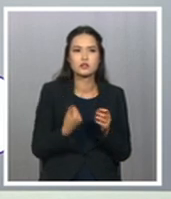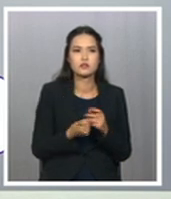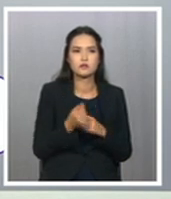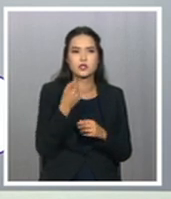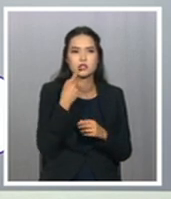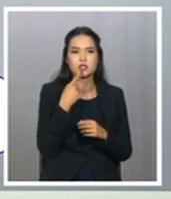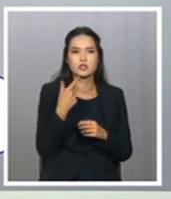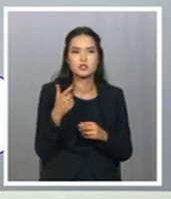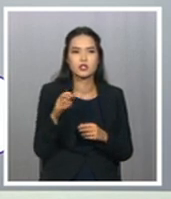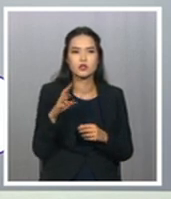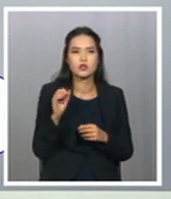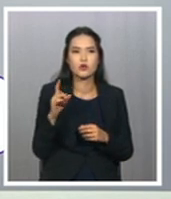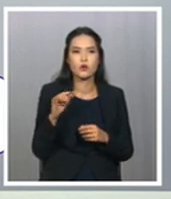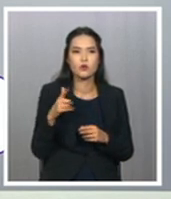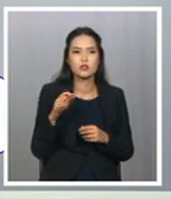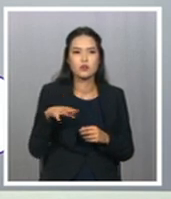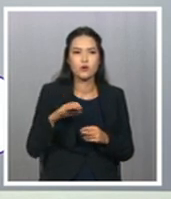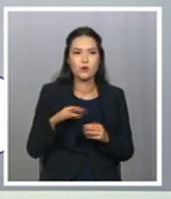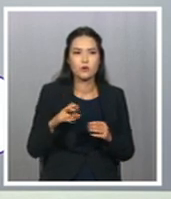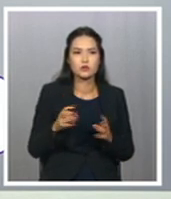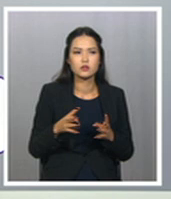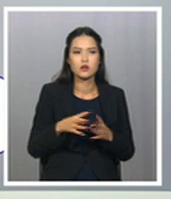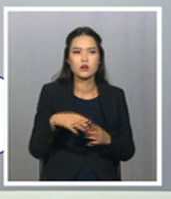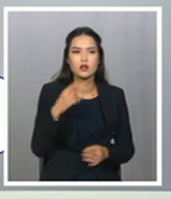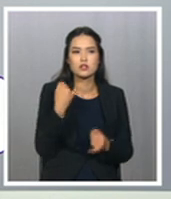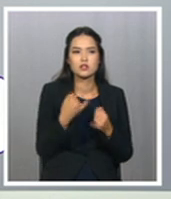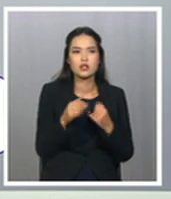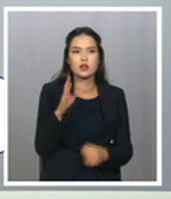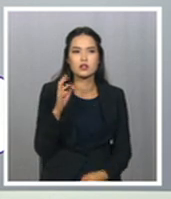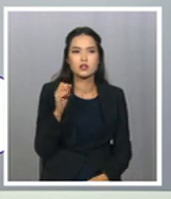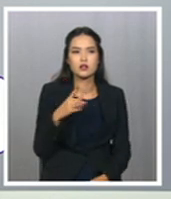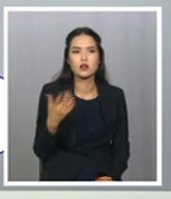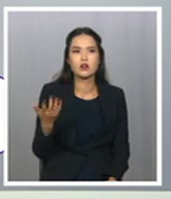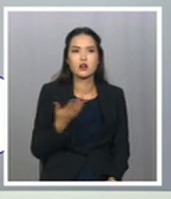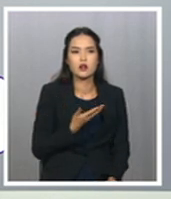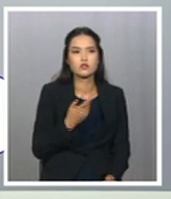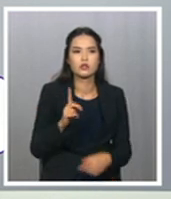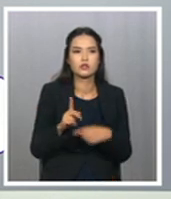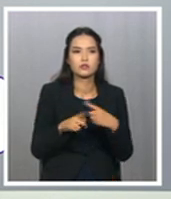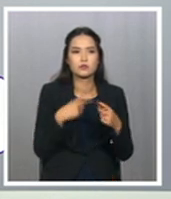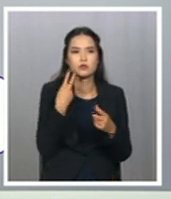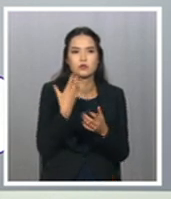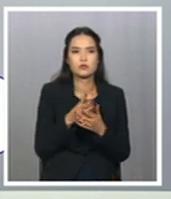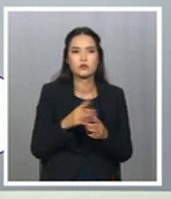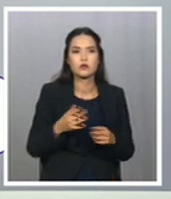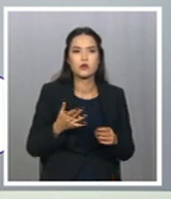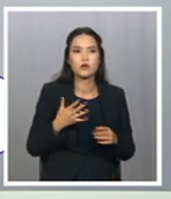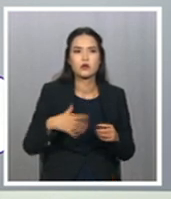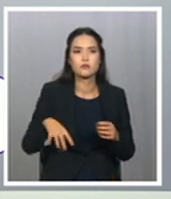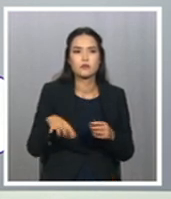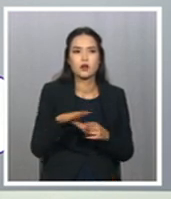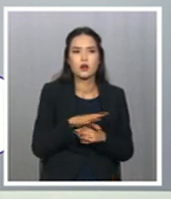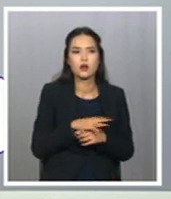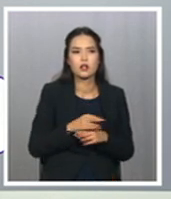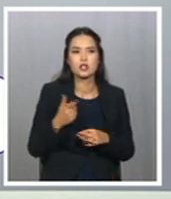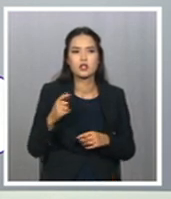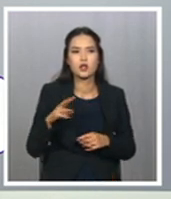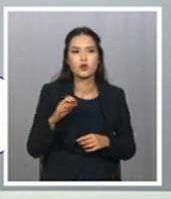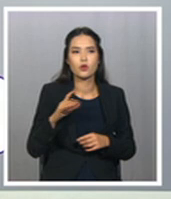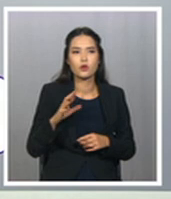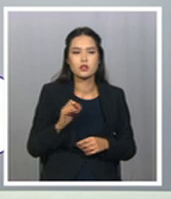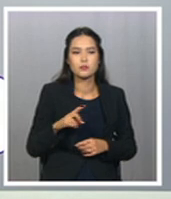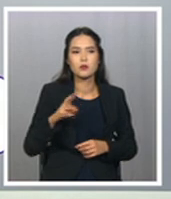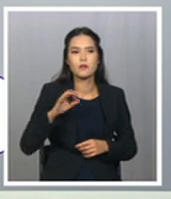мен сары дара қандай ұрпақ көруге болады? Олардың барлық генотипі мен фенотипін сипаттап